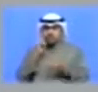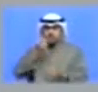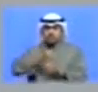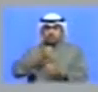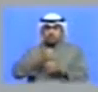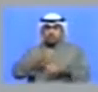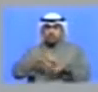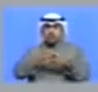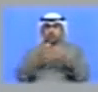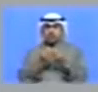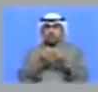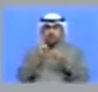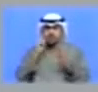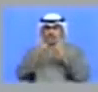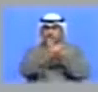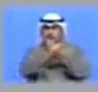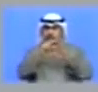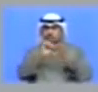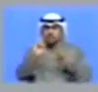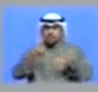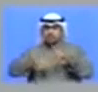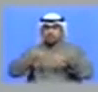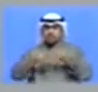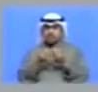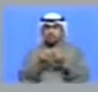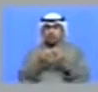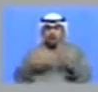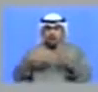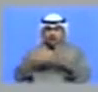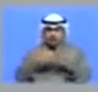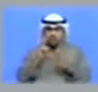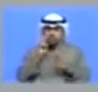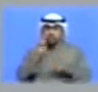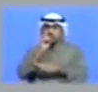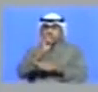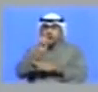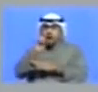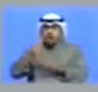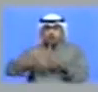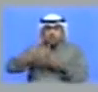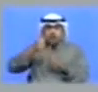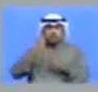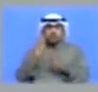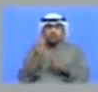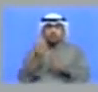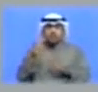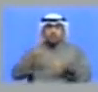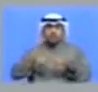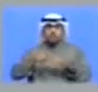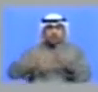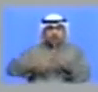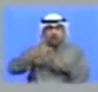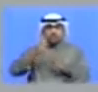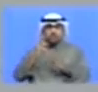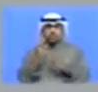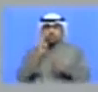لم يكن فقط تعريف للمشاكل، إنما طرح للحلول التي ممكن أن تعالج هذه الاختلالات، بالتأكيد